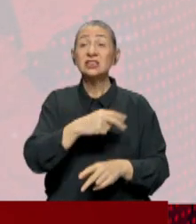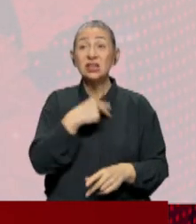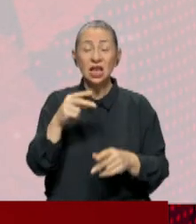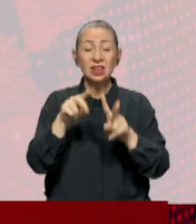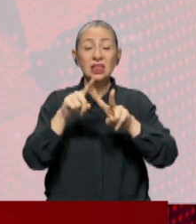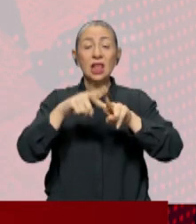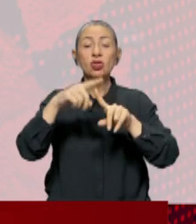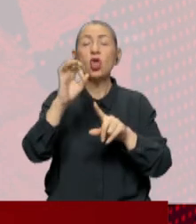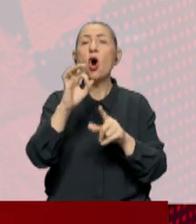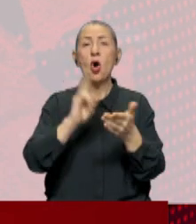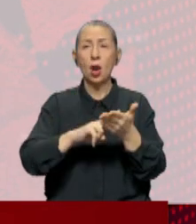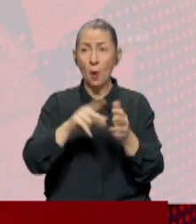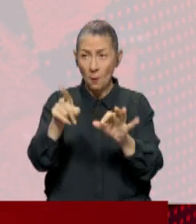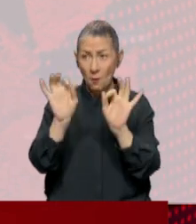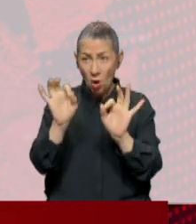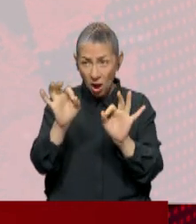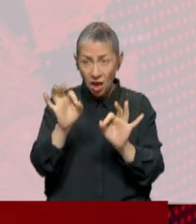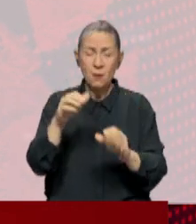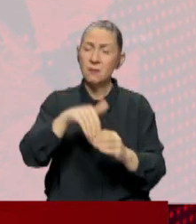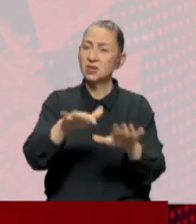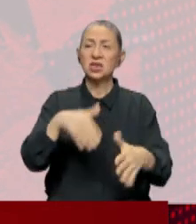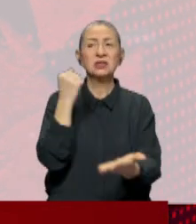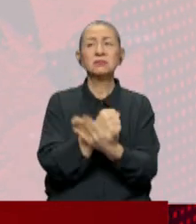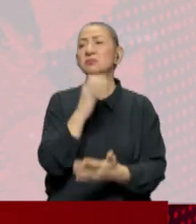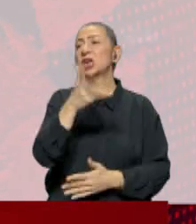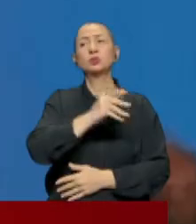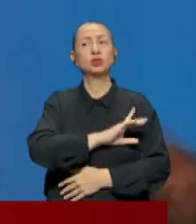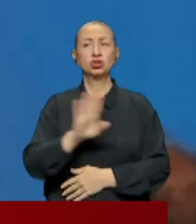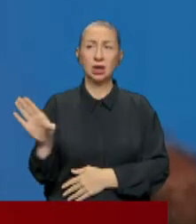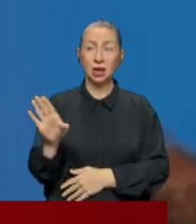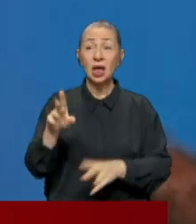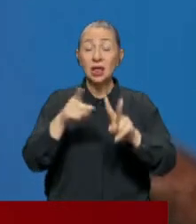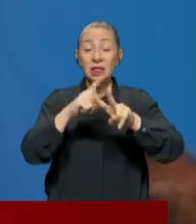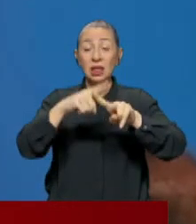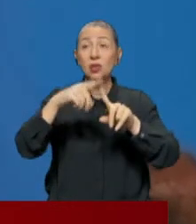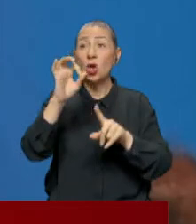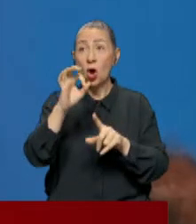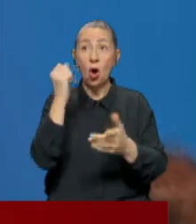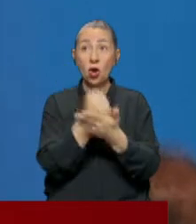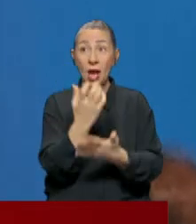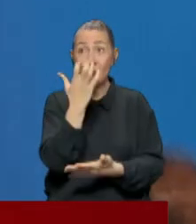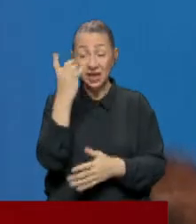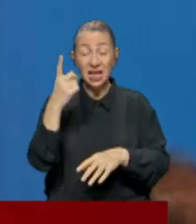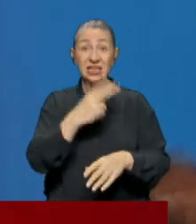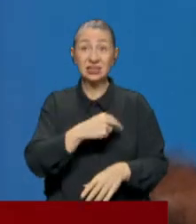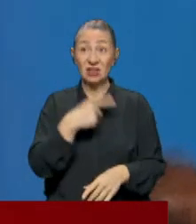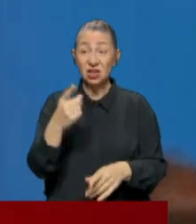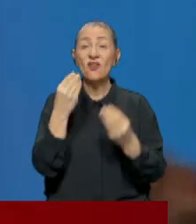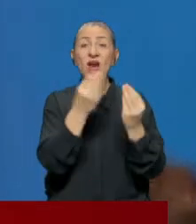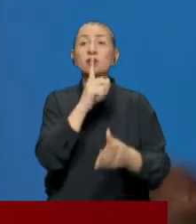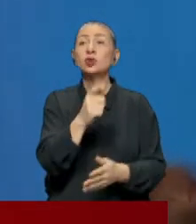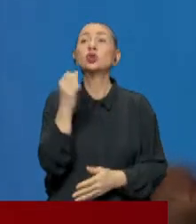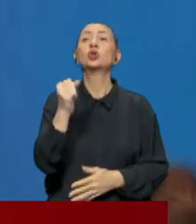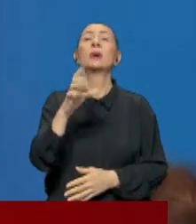NATO üyeliği bu şartlar altında Gazi Meclis'in onayından geçemeyecektir. NATO üyeliği için Türkiye'den onay bekleyen İsveç verdiği